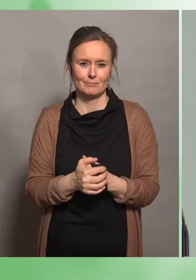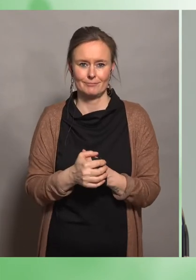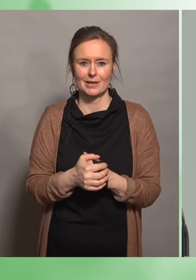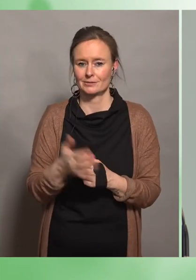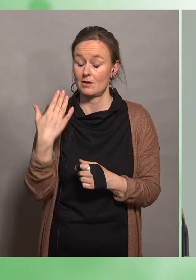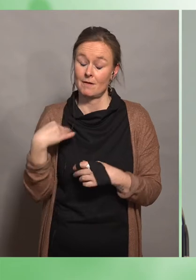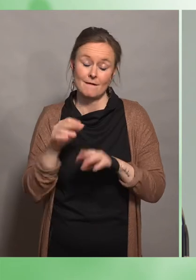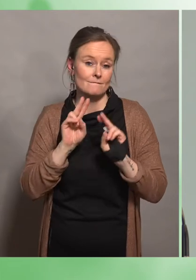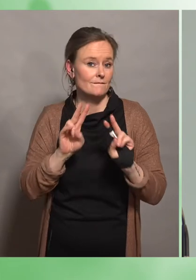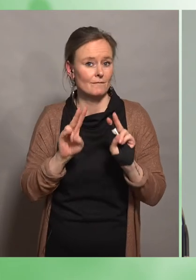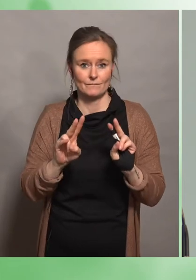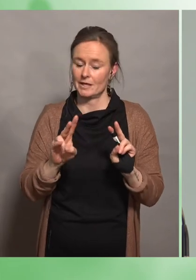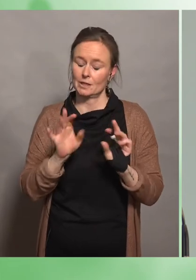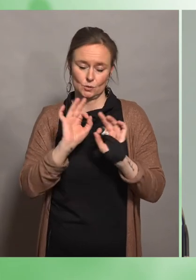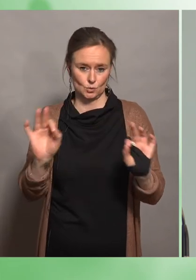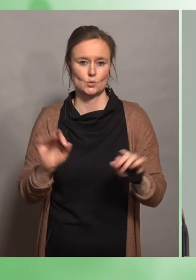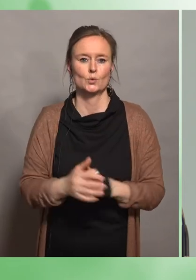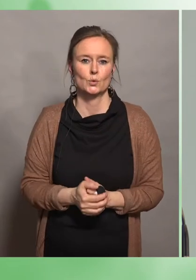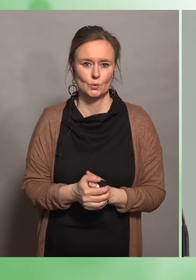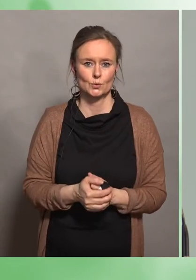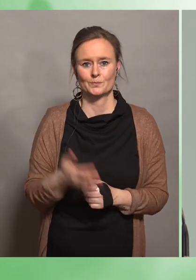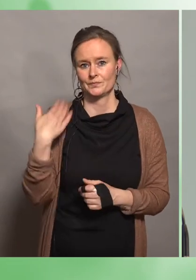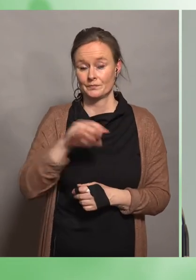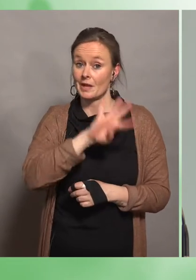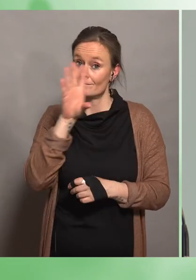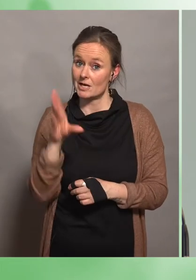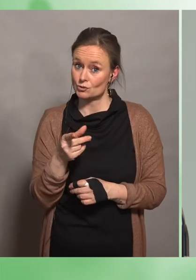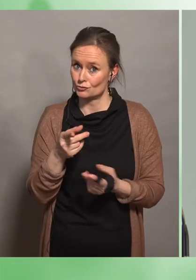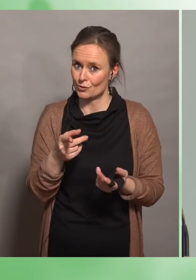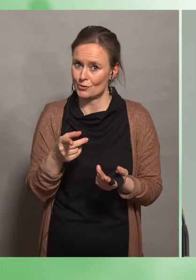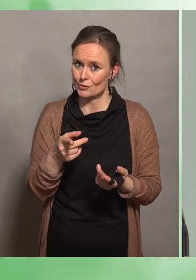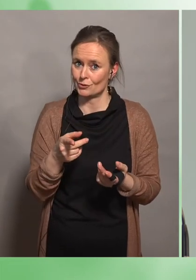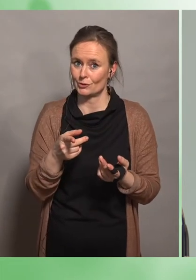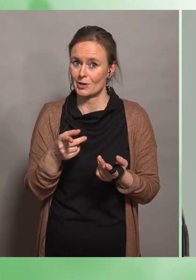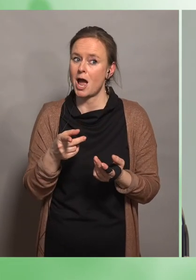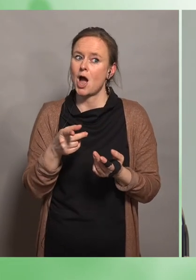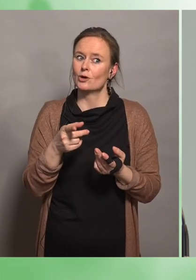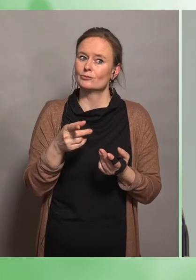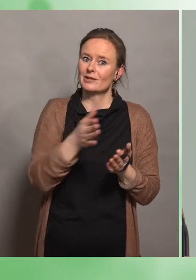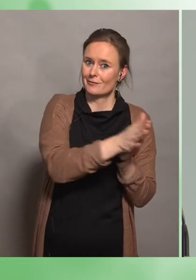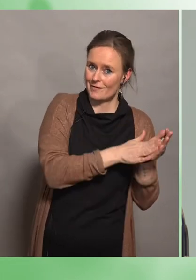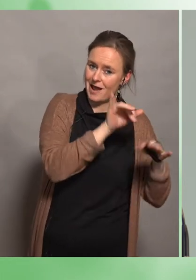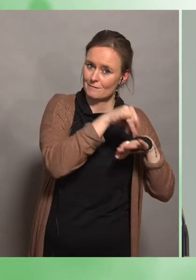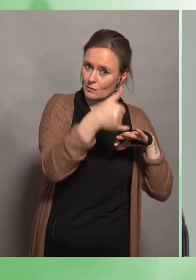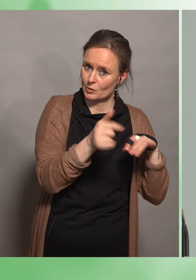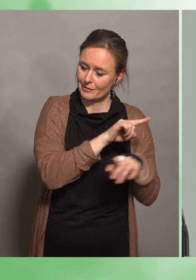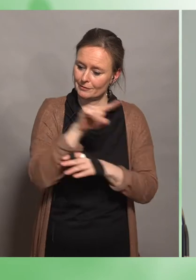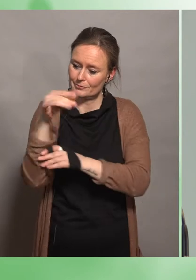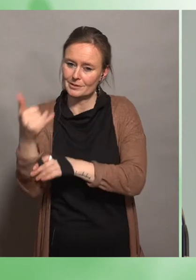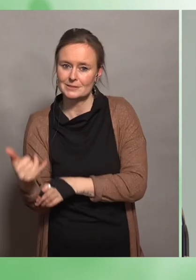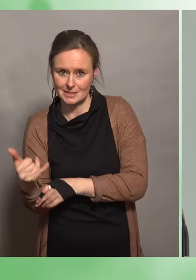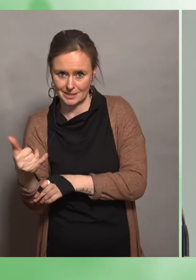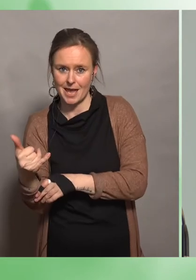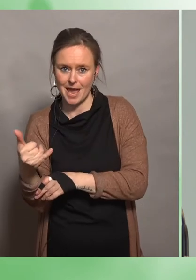wirklich ausgezahlt. Und ja, was schön ist, wir konnten wirklich, seit wir dieses Projekt gestartet haben, die Anzahl der Mitarbeiter